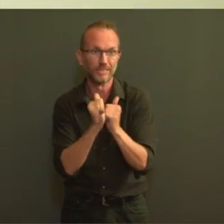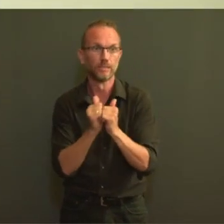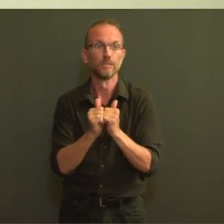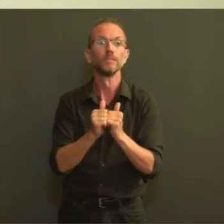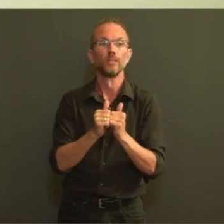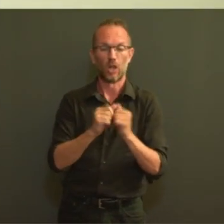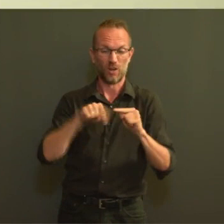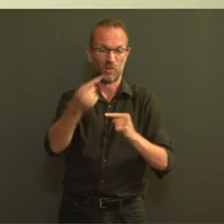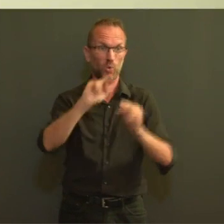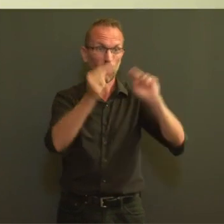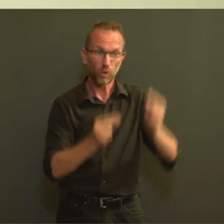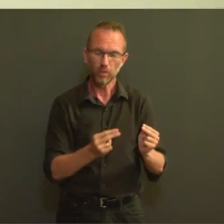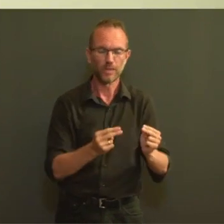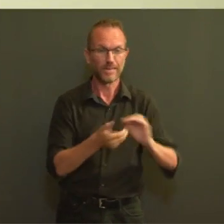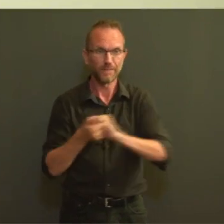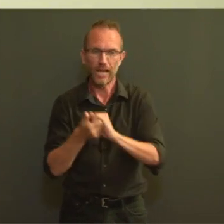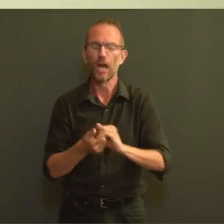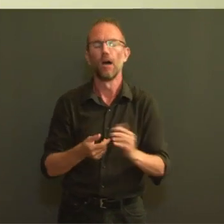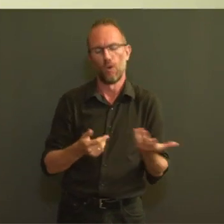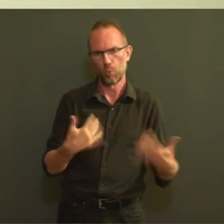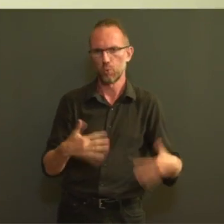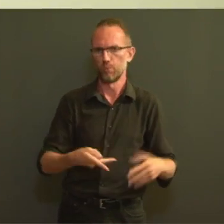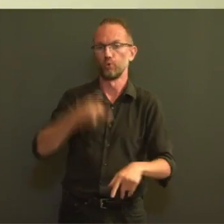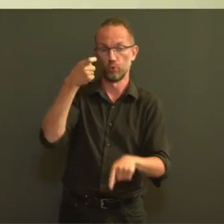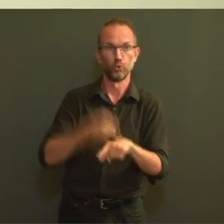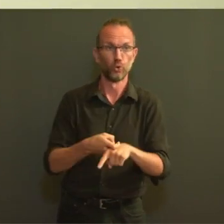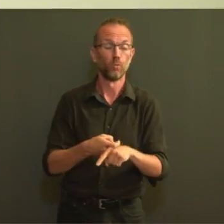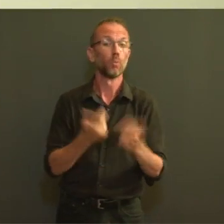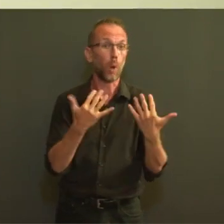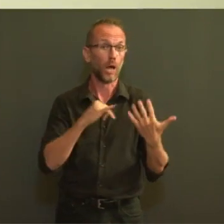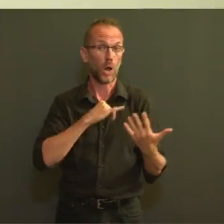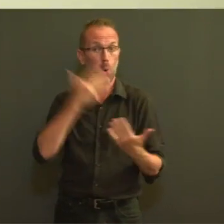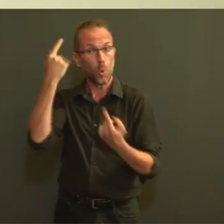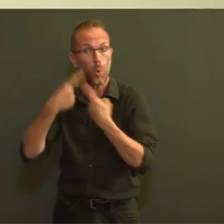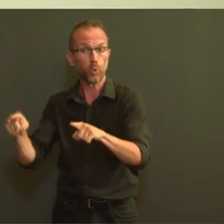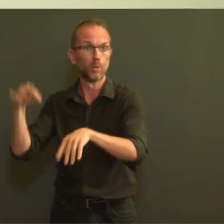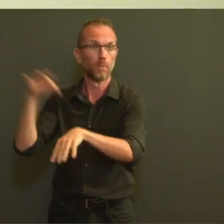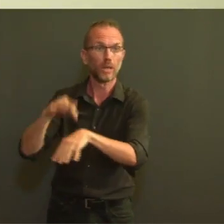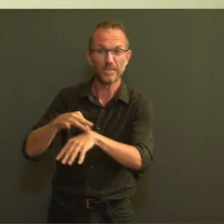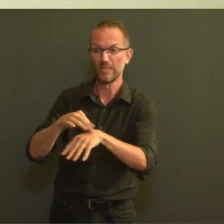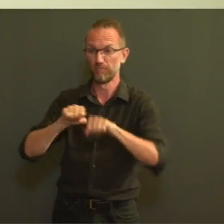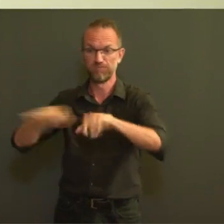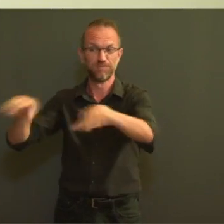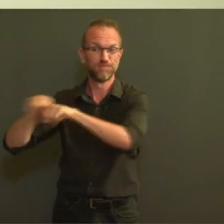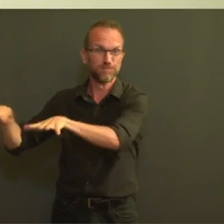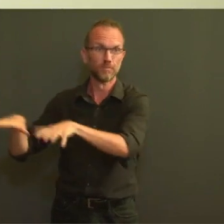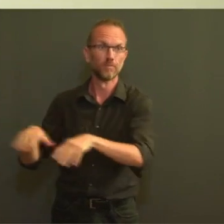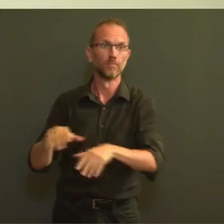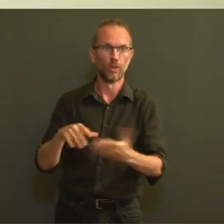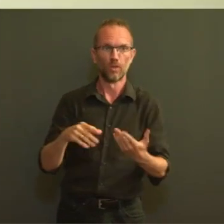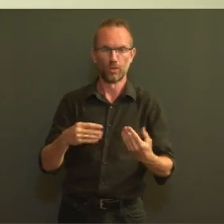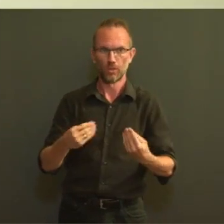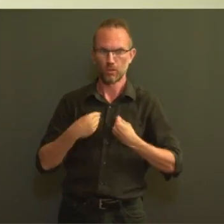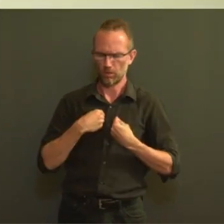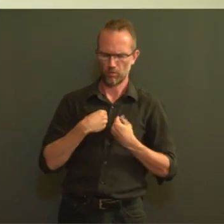particulièrement difficiles parce qu'à ce moment-là, de nombreux autres virus circuleront et peuvent provoquer des rhumes et des syndromes